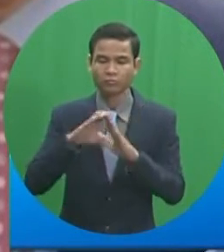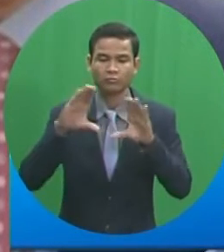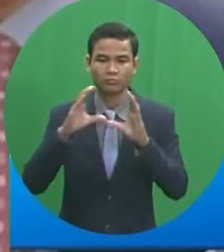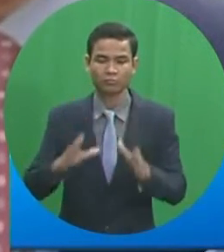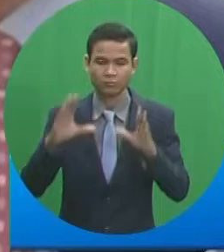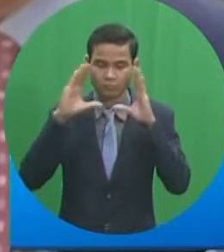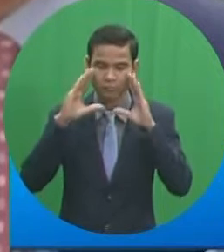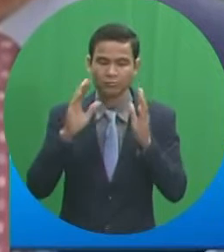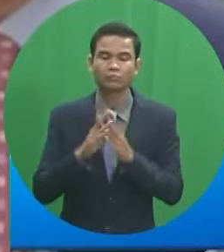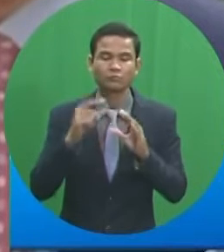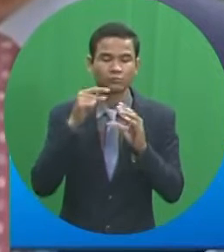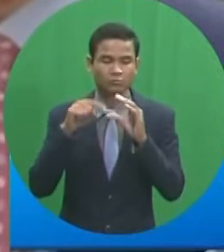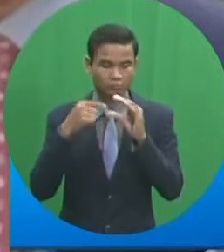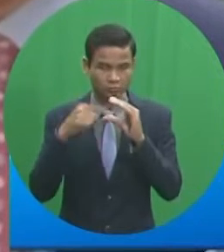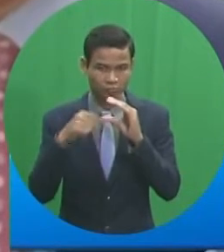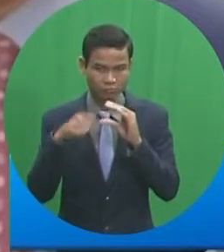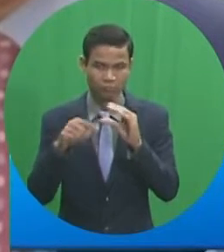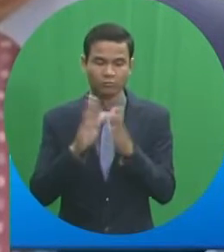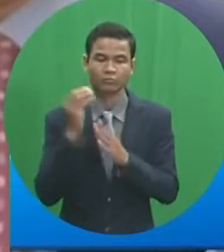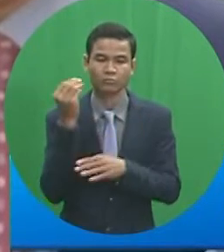Facebook និង Google